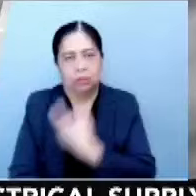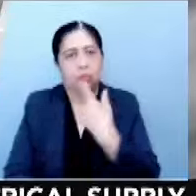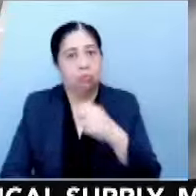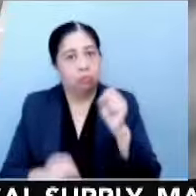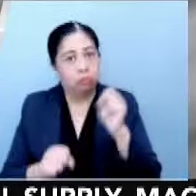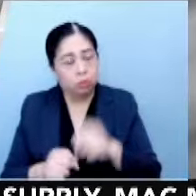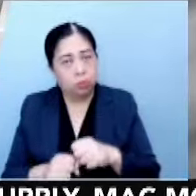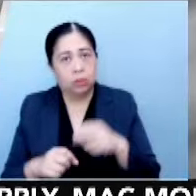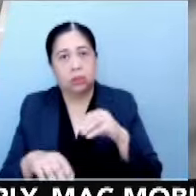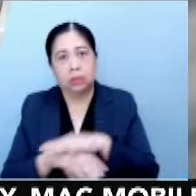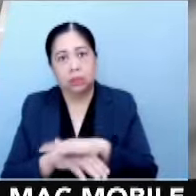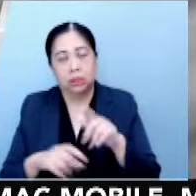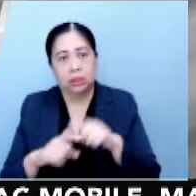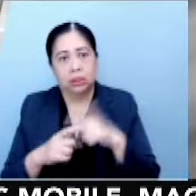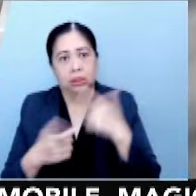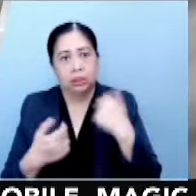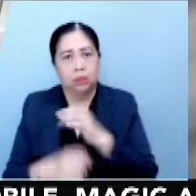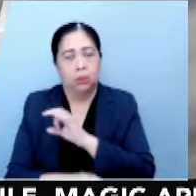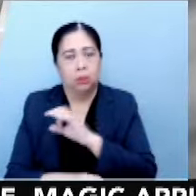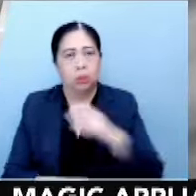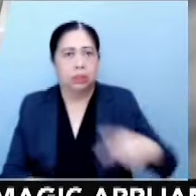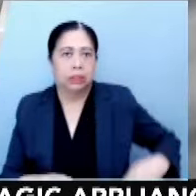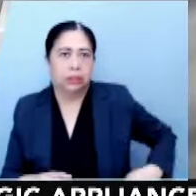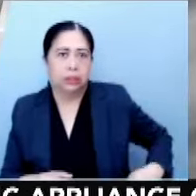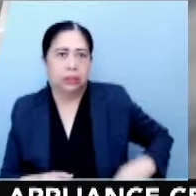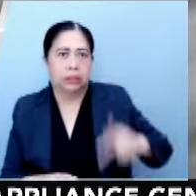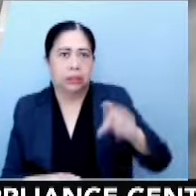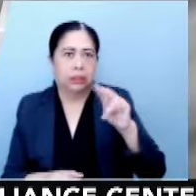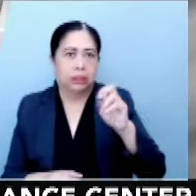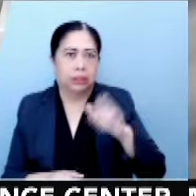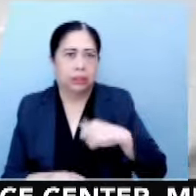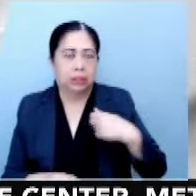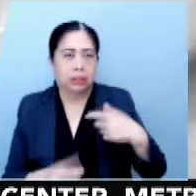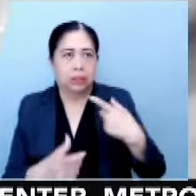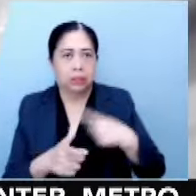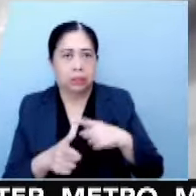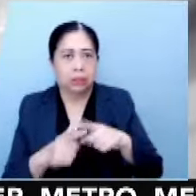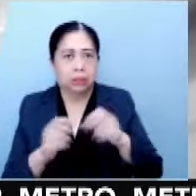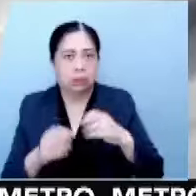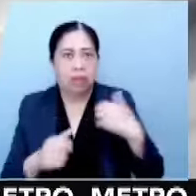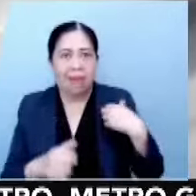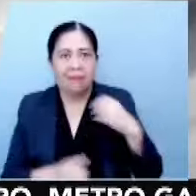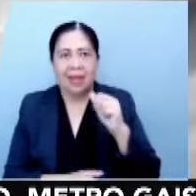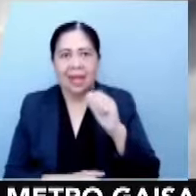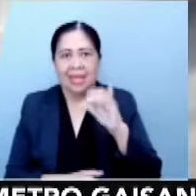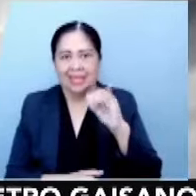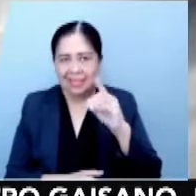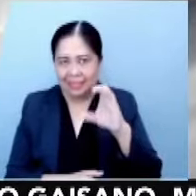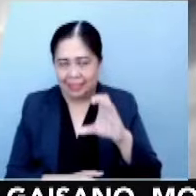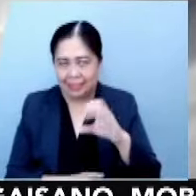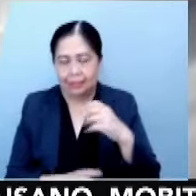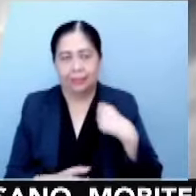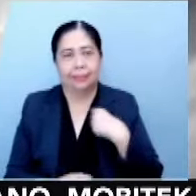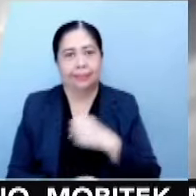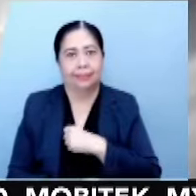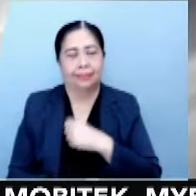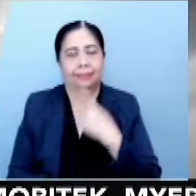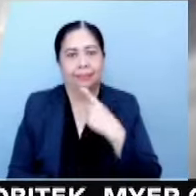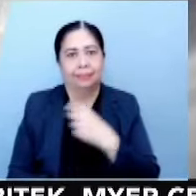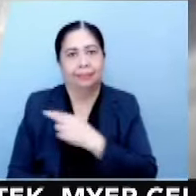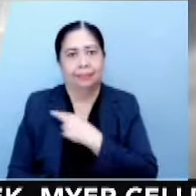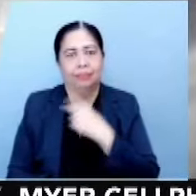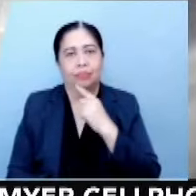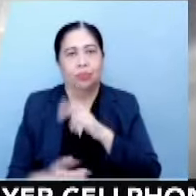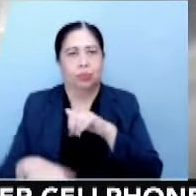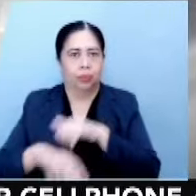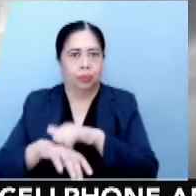ng pagkabuo ng kidney stones kung ang ihi ng tuturukan nito ay acidic. Si Senator Padilla naman, sumulat na sa Sergeant at Arms at